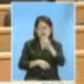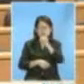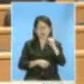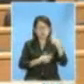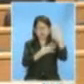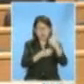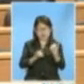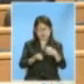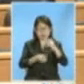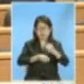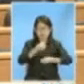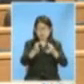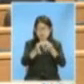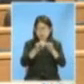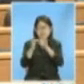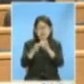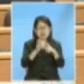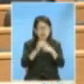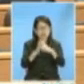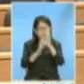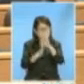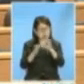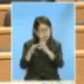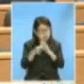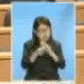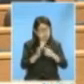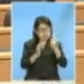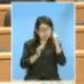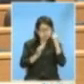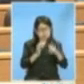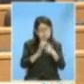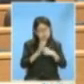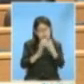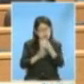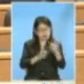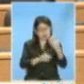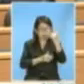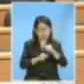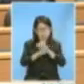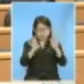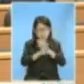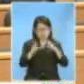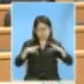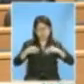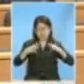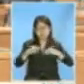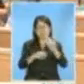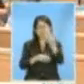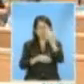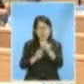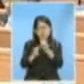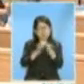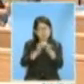ำลังอภิปรายอย่างนี้มันเป็นเหตุผลประกอบในการที่ทำไมท่านถึงมีเหตุผลที่จะอธิบายต่อว่าท่านไม่สนับสนุนร่างนี้เพราะอะไรอย่างไร